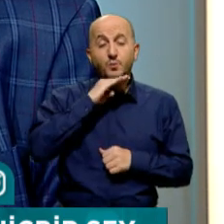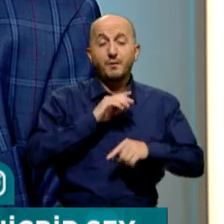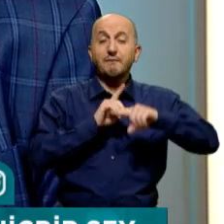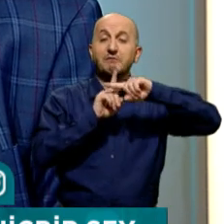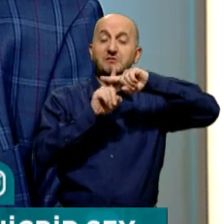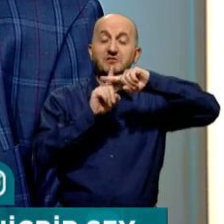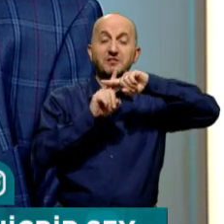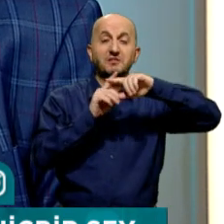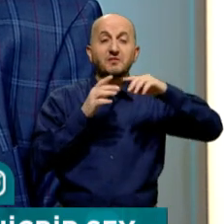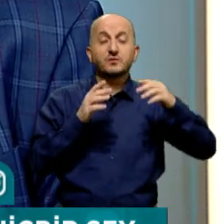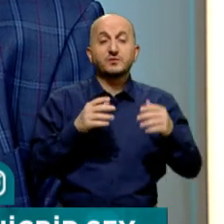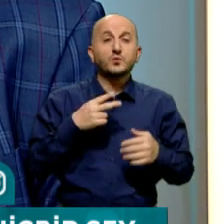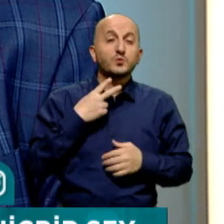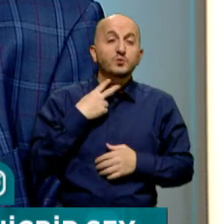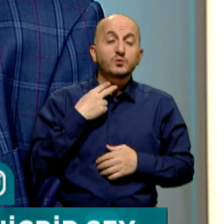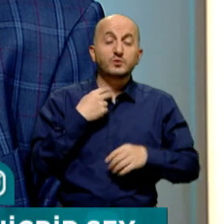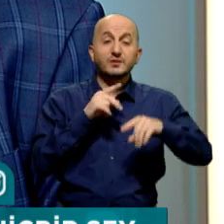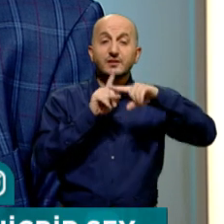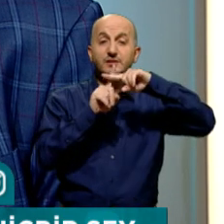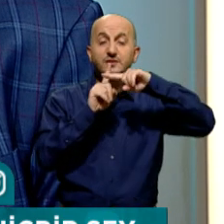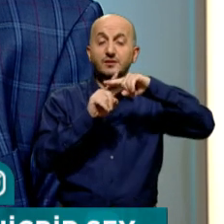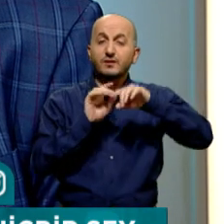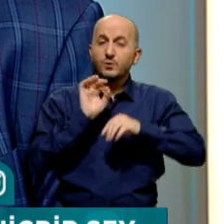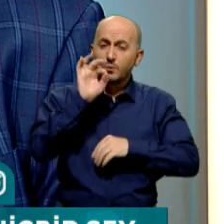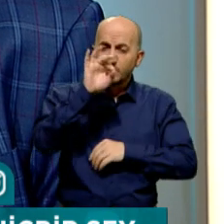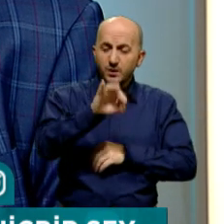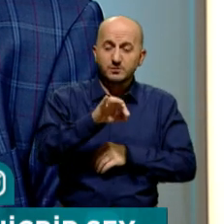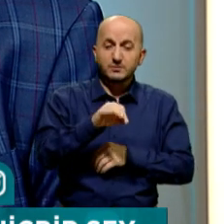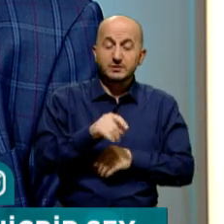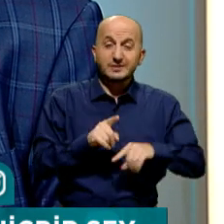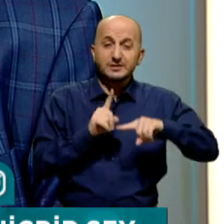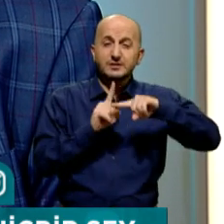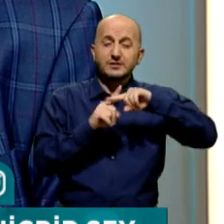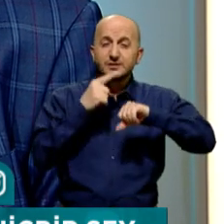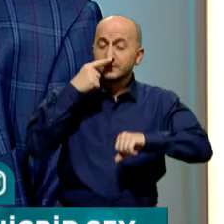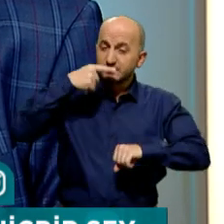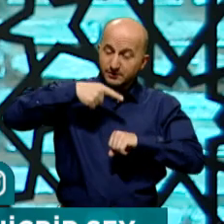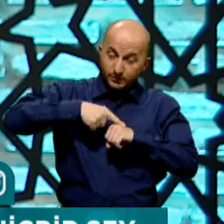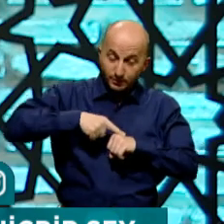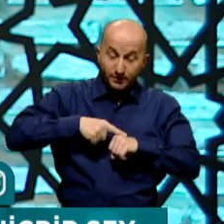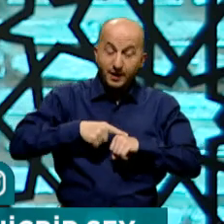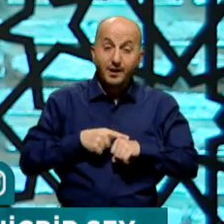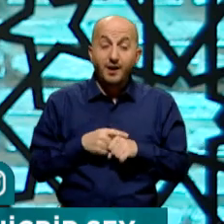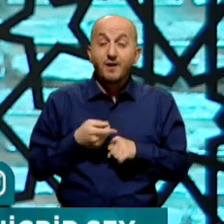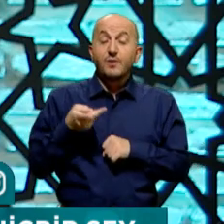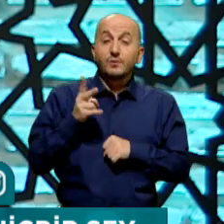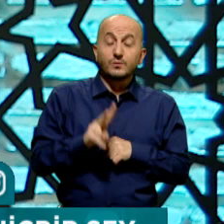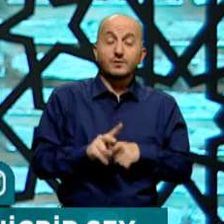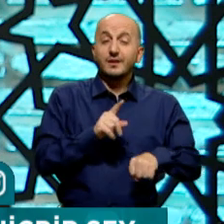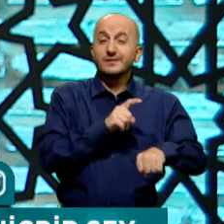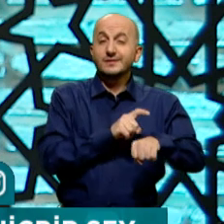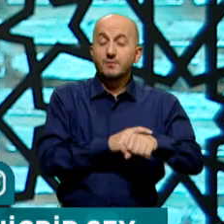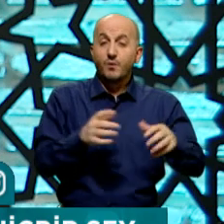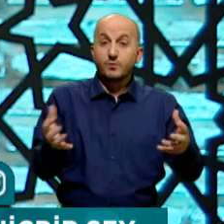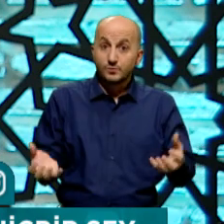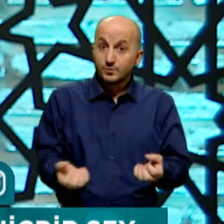Hristiyanlık, işte Rusya'da Hristiyanlık ulaşmış onlara. Hristiyanlığa itikat ediyorlar. Bunlar öldükleri vakitte